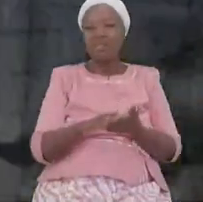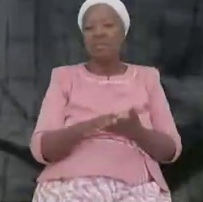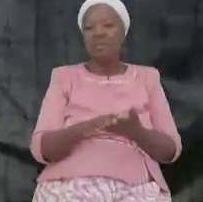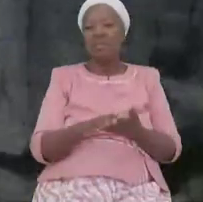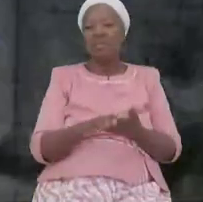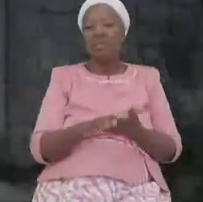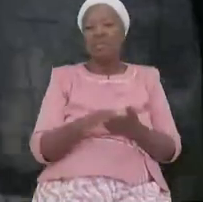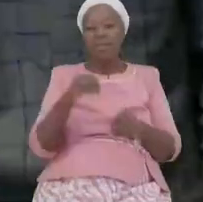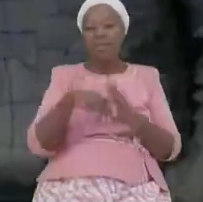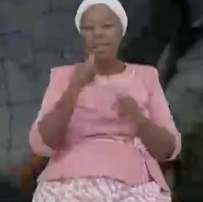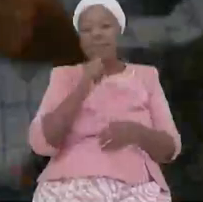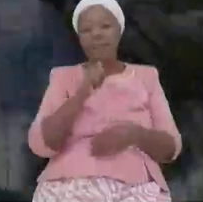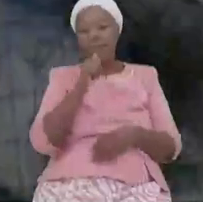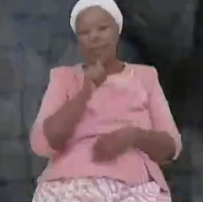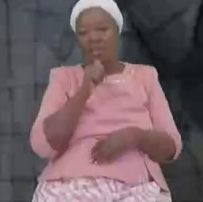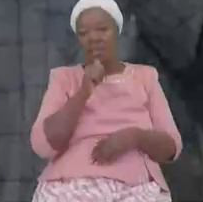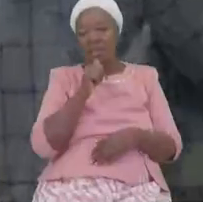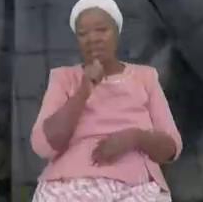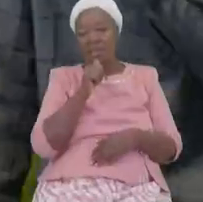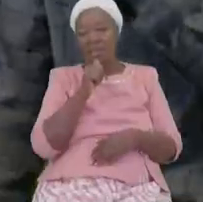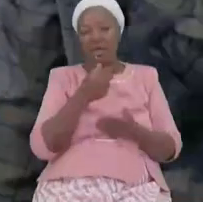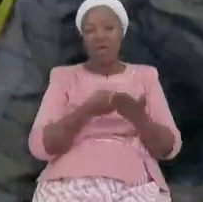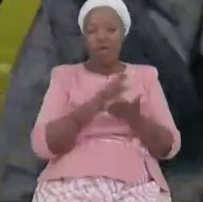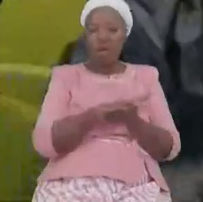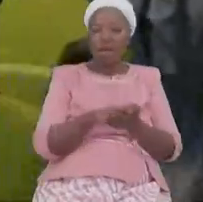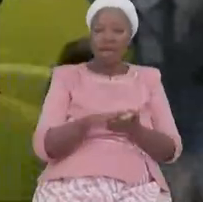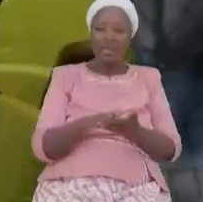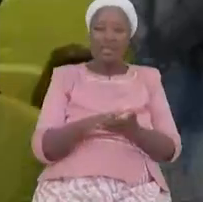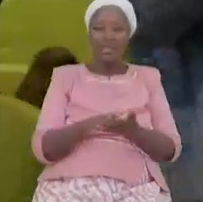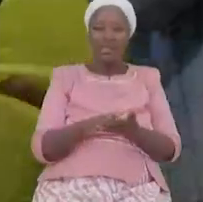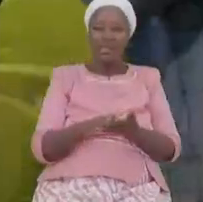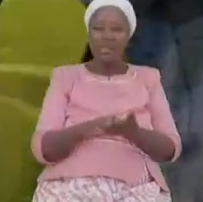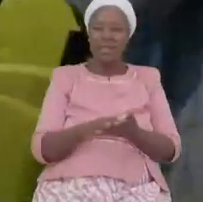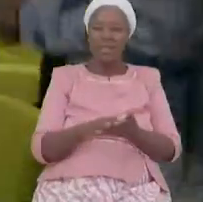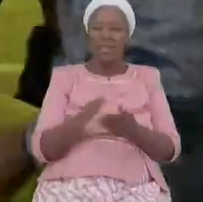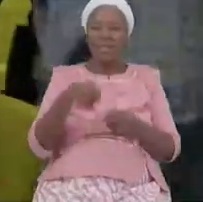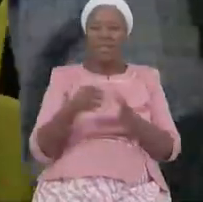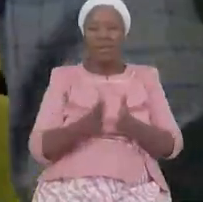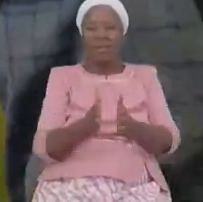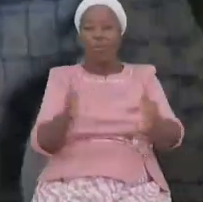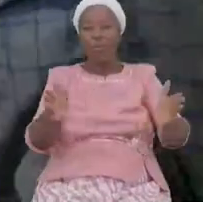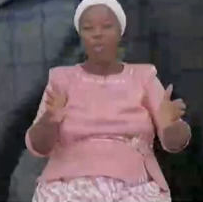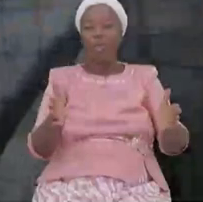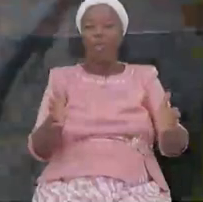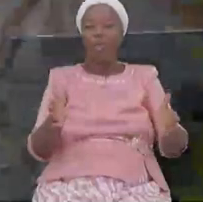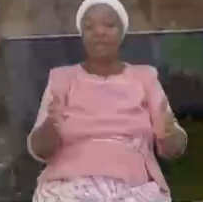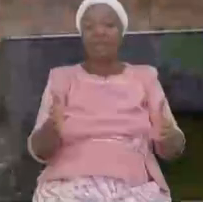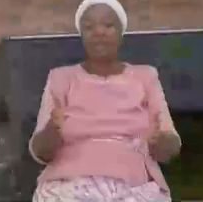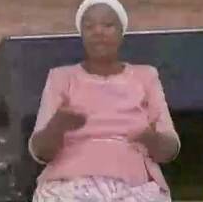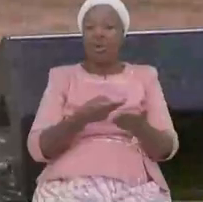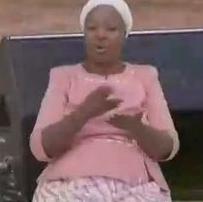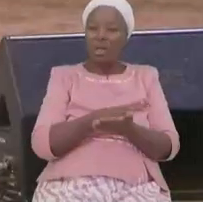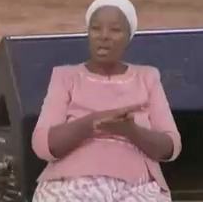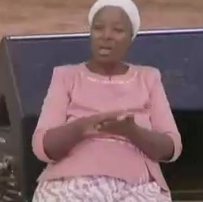privé. La sainteté, en public. La sainteté,